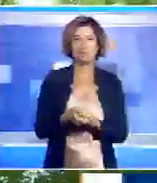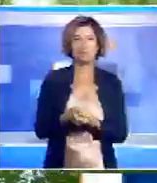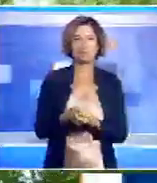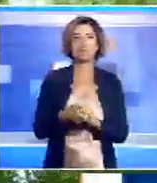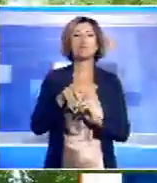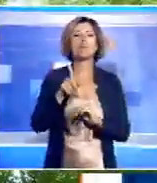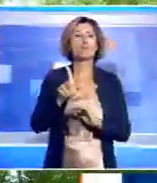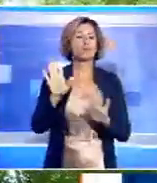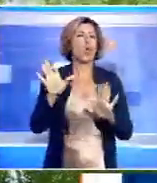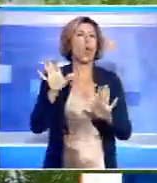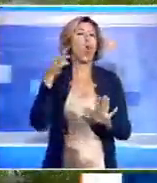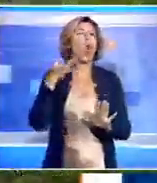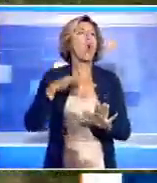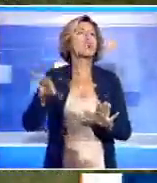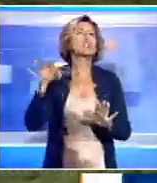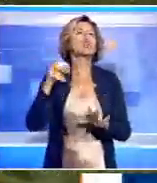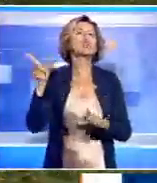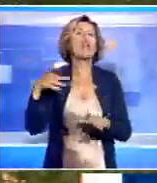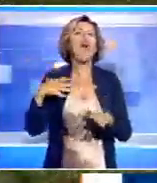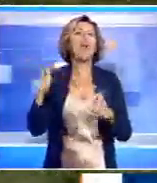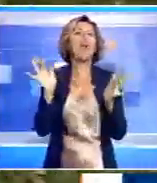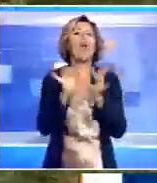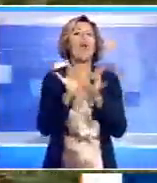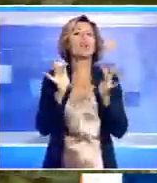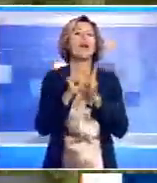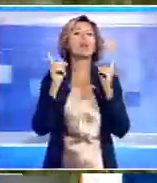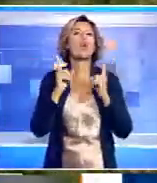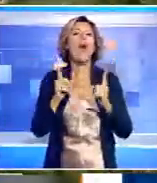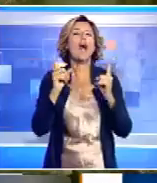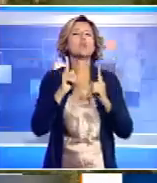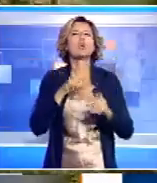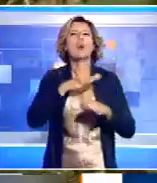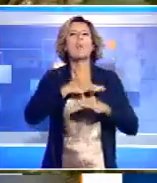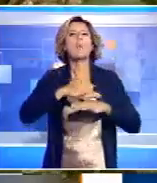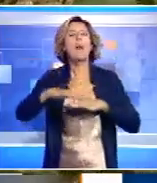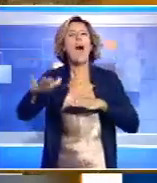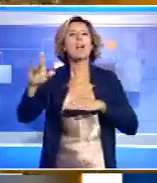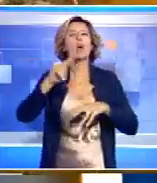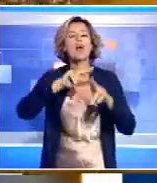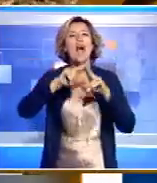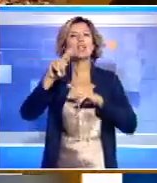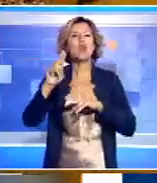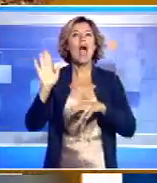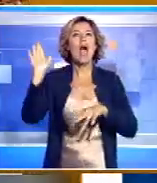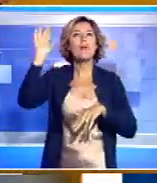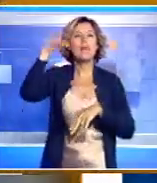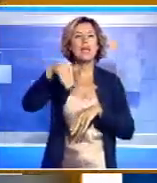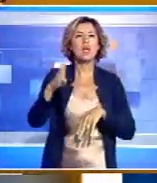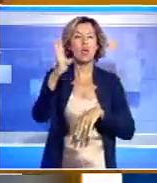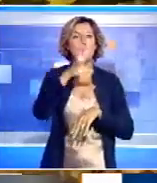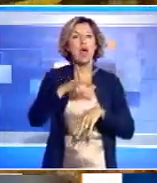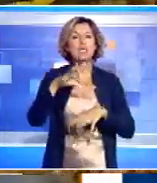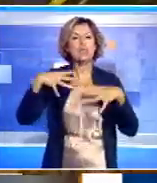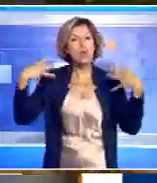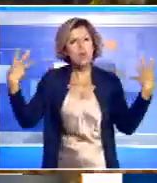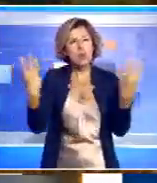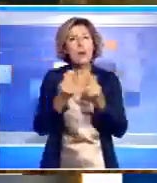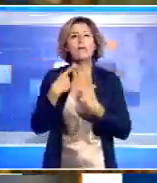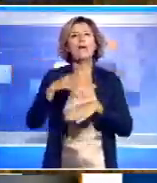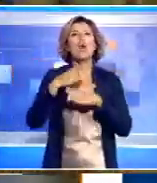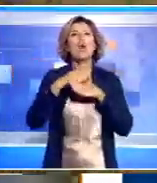Un originale richiamo della natura risuona nel Parco Nazionale dell'Appennino Lucano. È il momento di radunarsi per condividere le